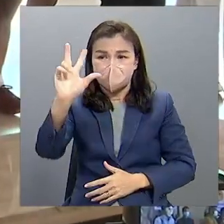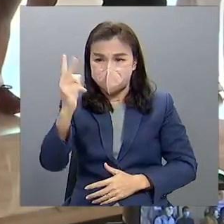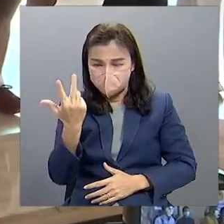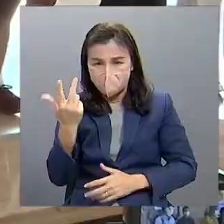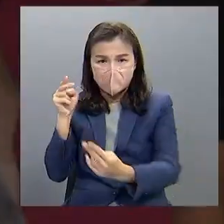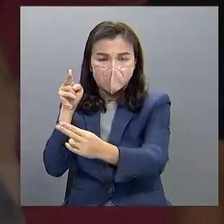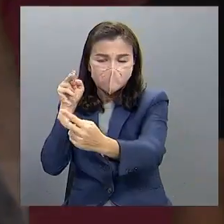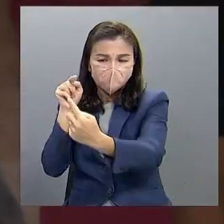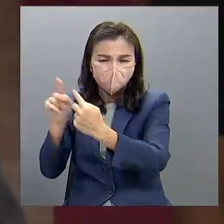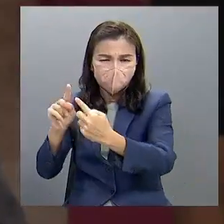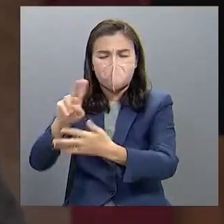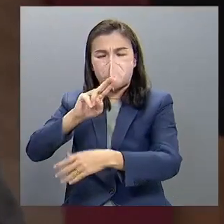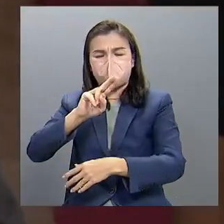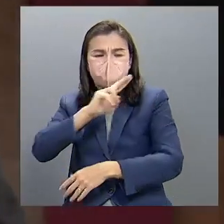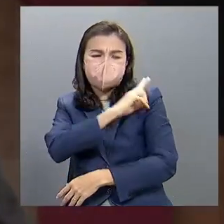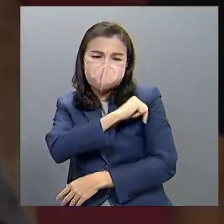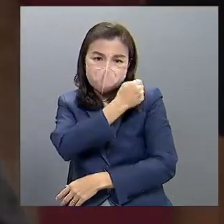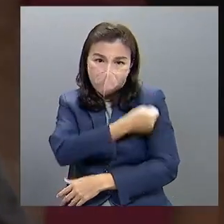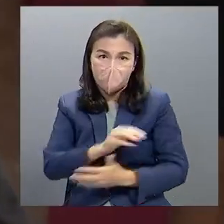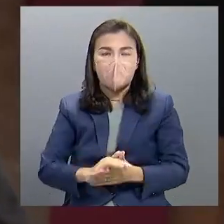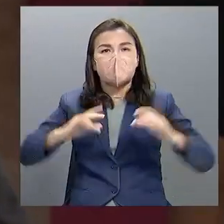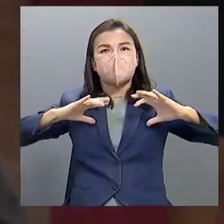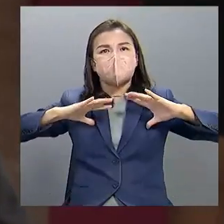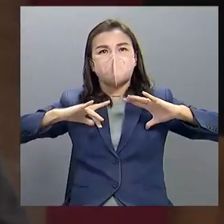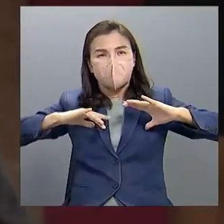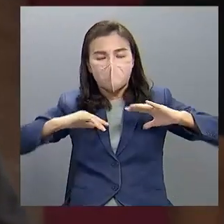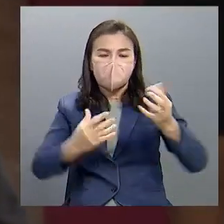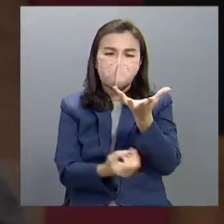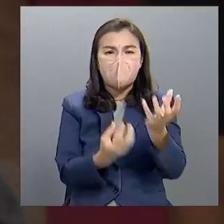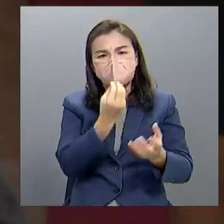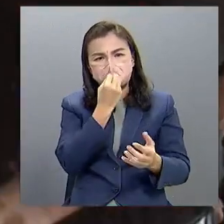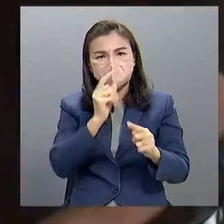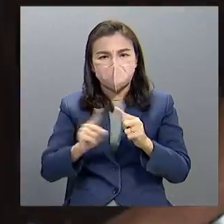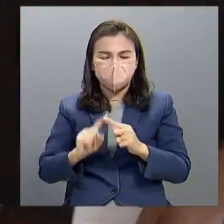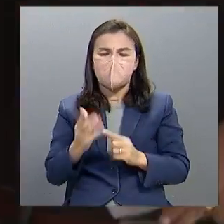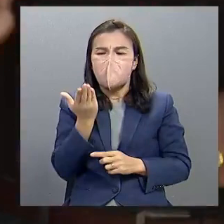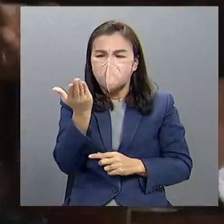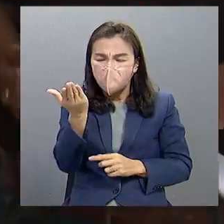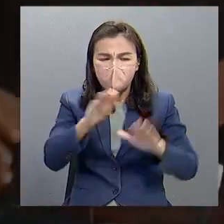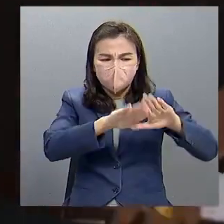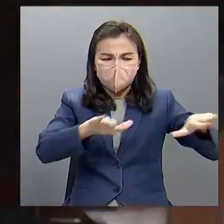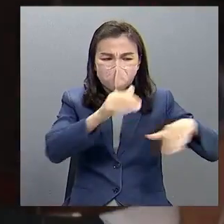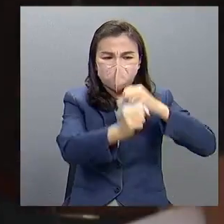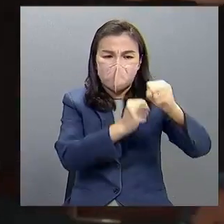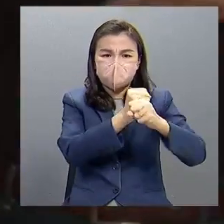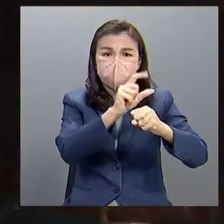เพื่อนันทนาการและขอให้คุมเรื่องของการเข้าถึงในกลุ่มที่เด็กอายุต่ำกว่า20ปีด้วยค่ะ